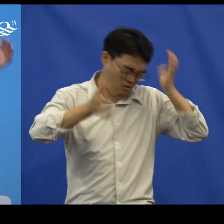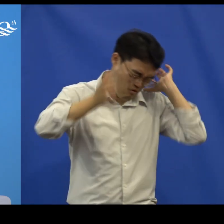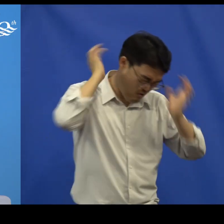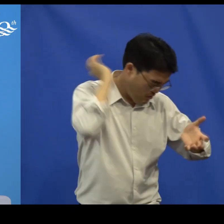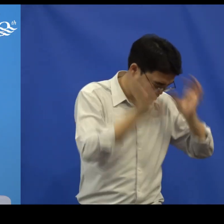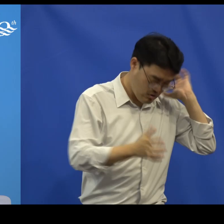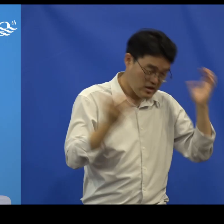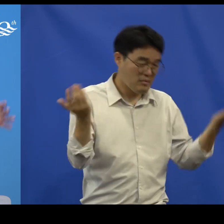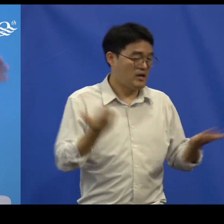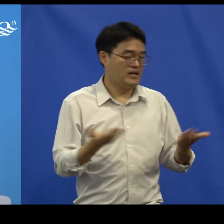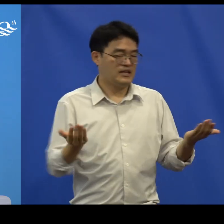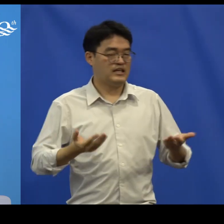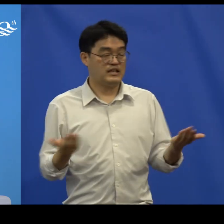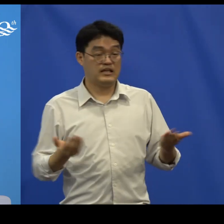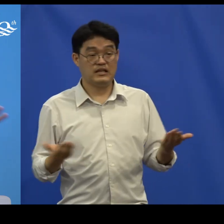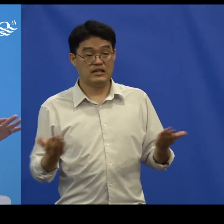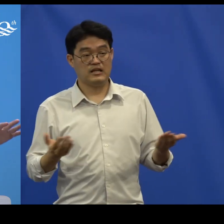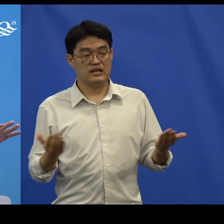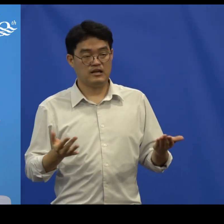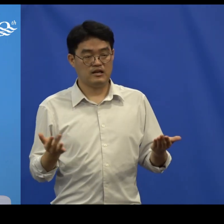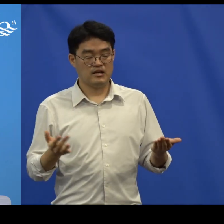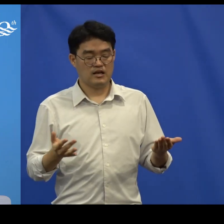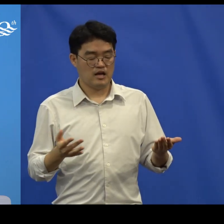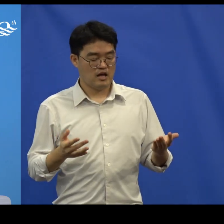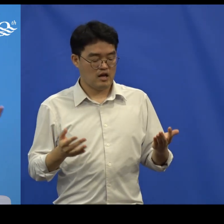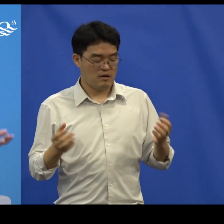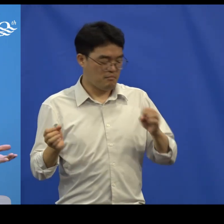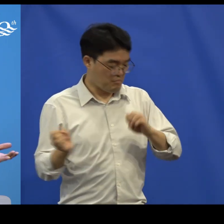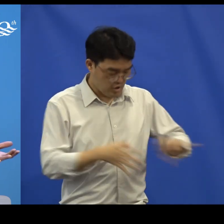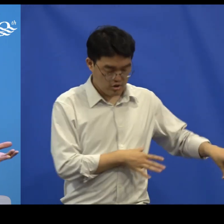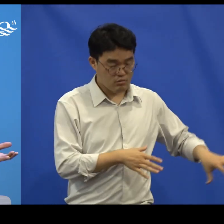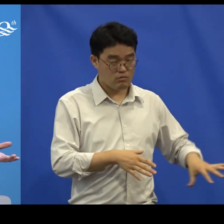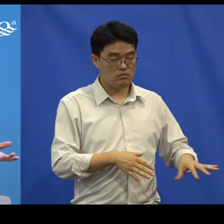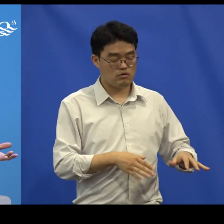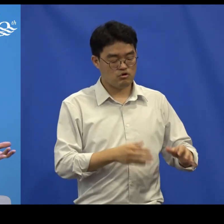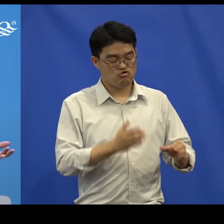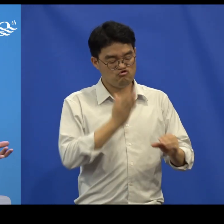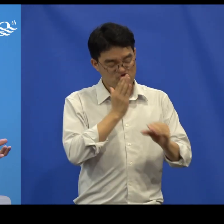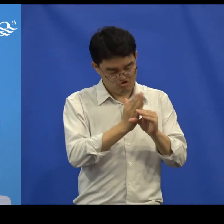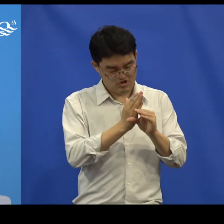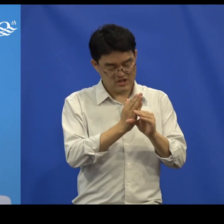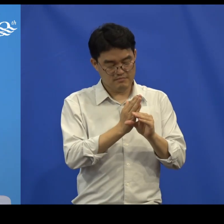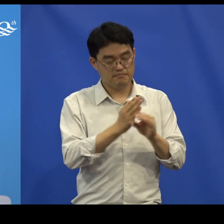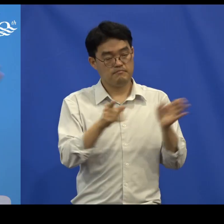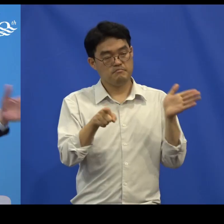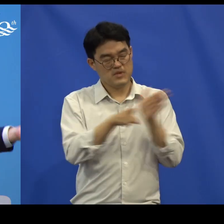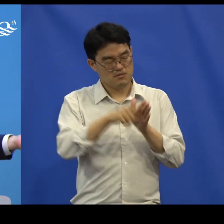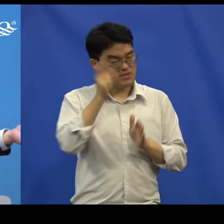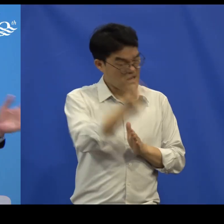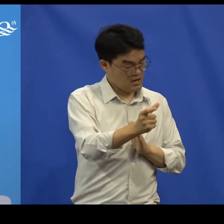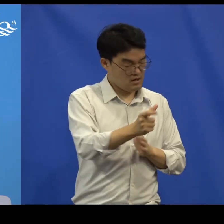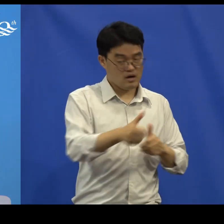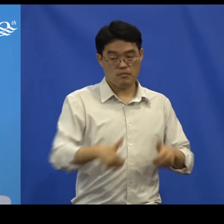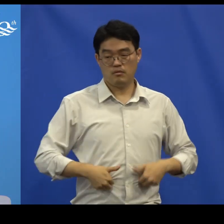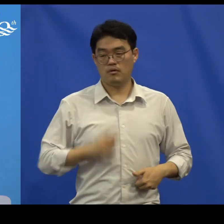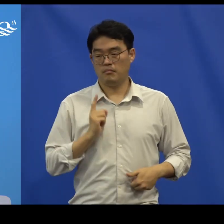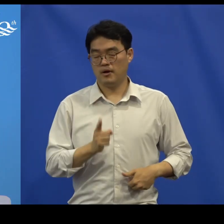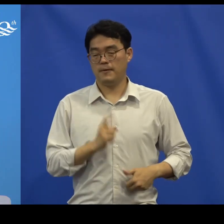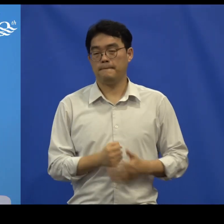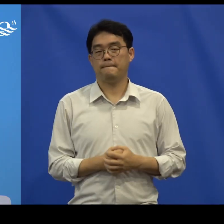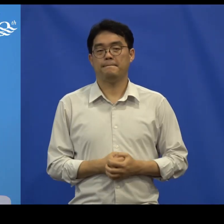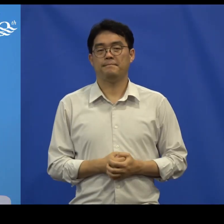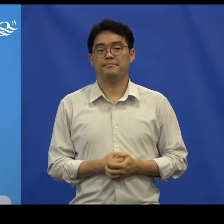만약에 불이 와서 불에 탄다면 남아있을 게 뭐냐는 거죠. 여러분, 지상에 남아있을 게 하나도